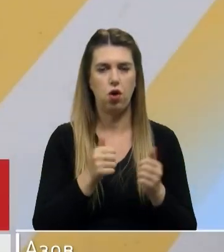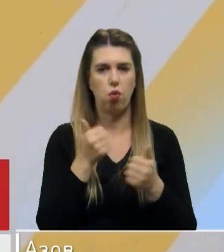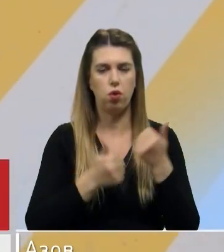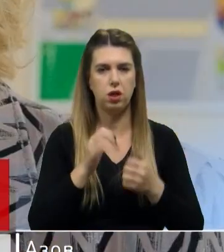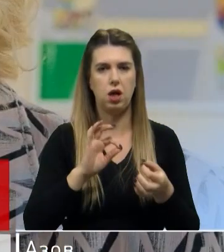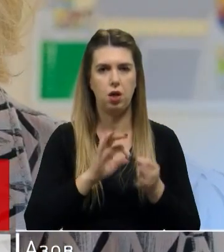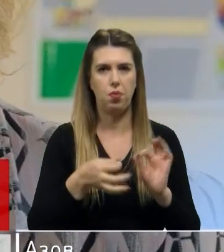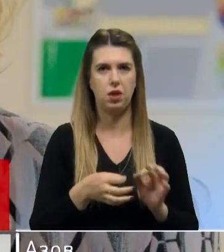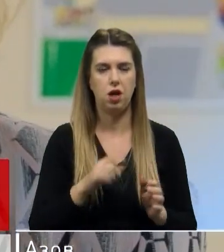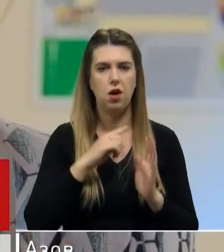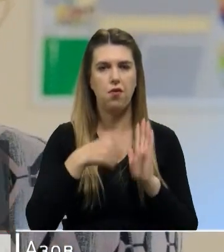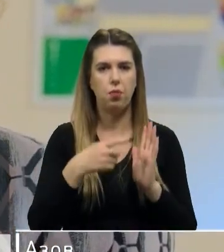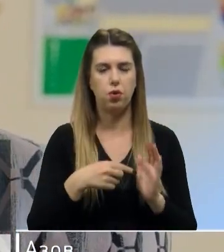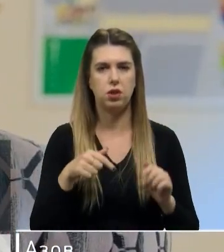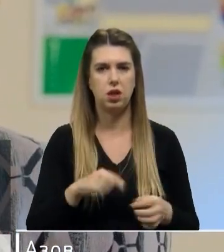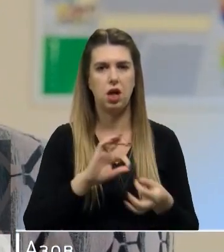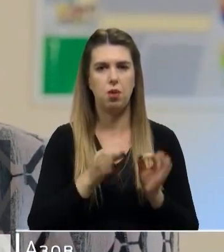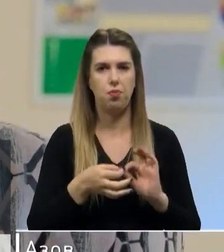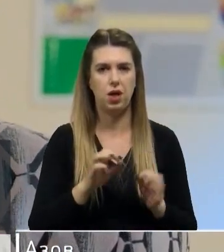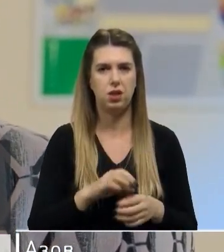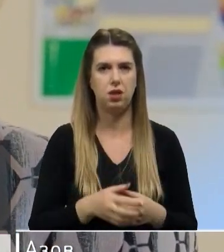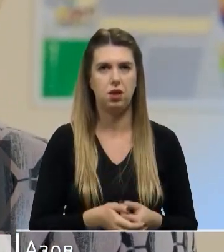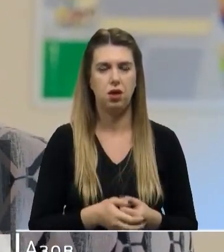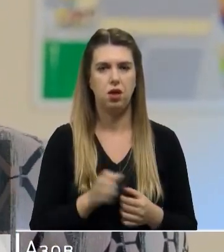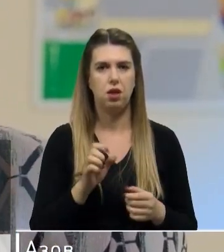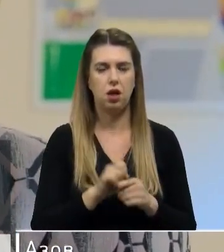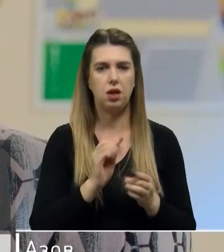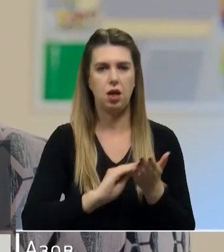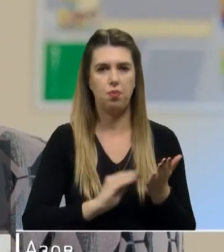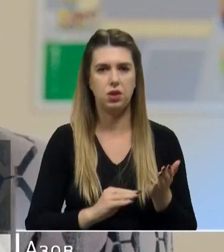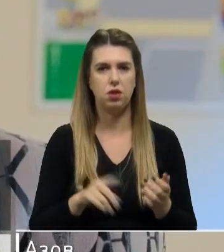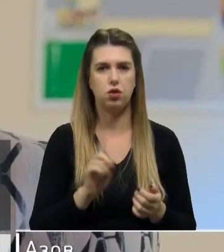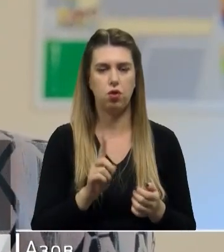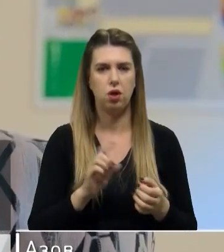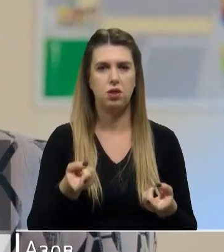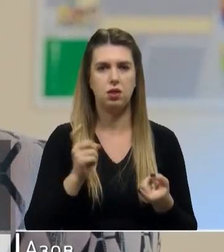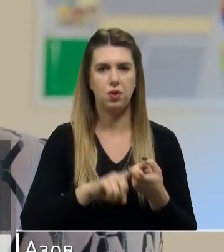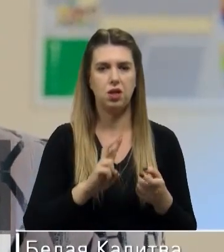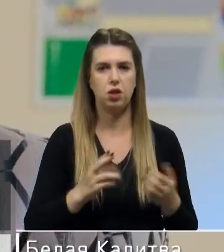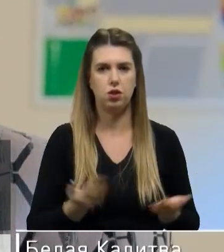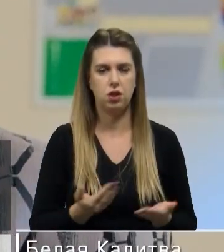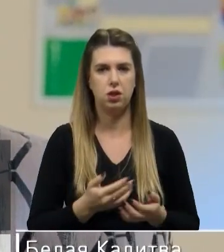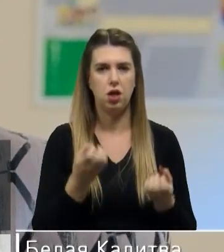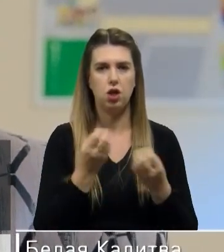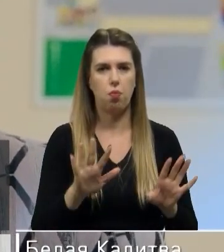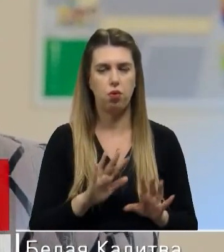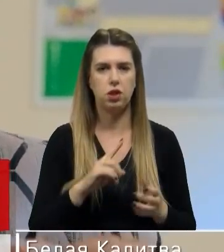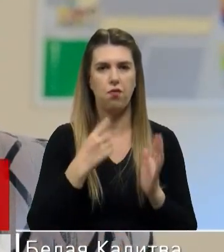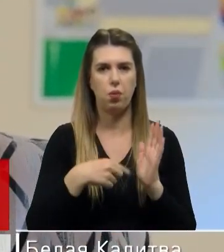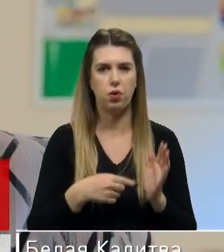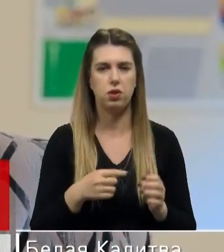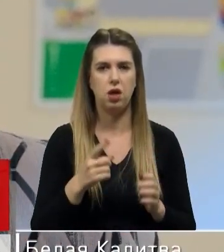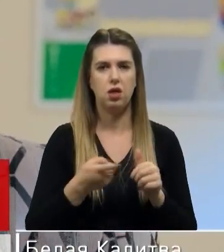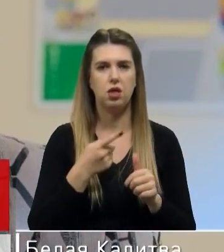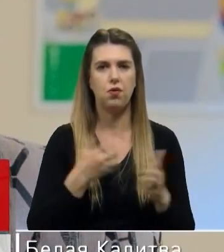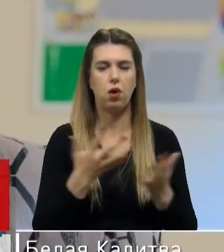и олимпиадах. Вопросы в этой олимпиаде составлены таким образом, что они привязаны к жизни. Не просто вопрос, да,